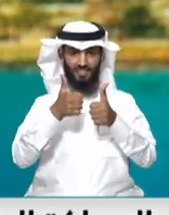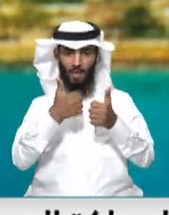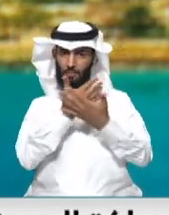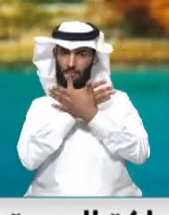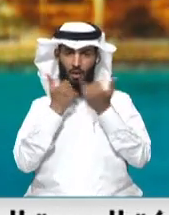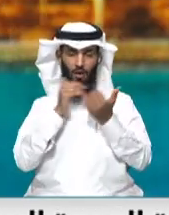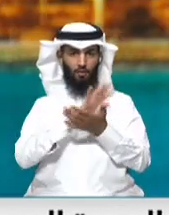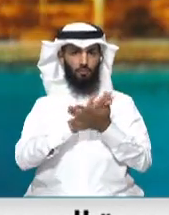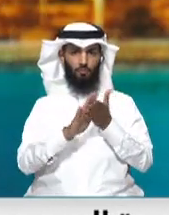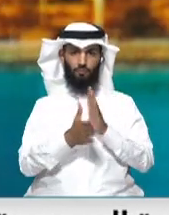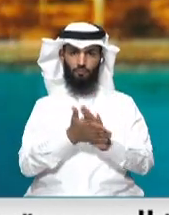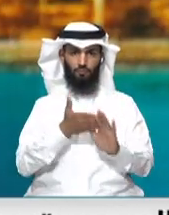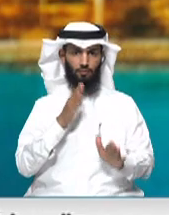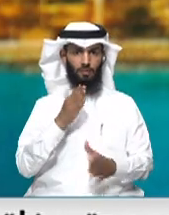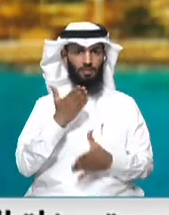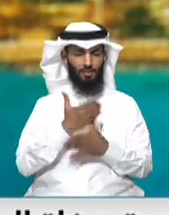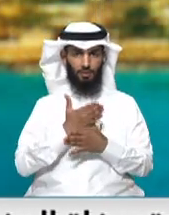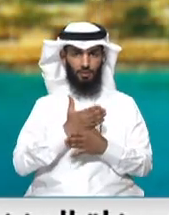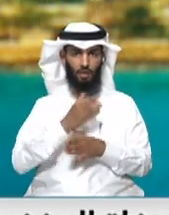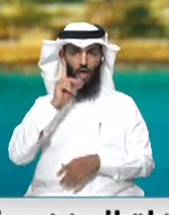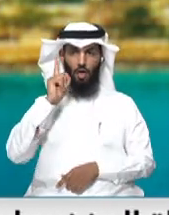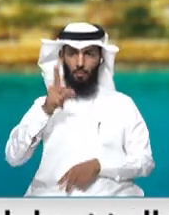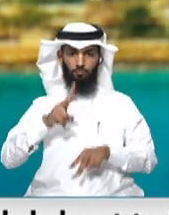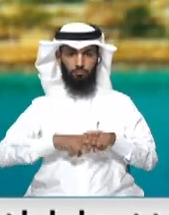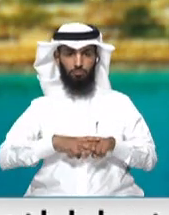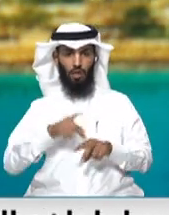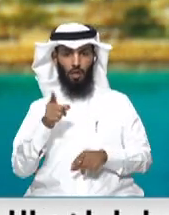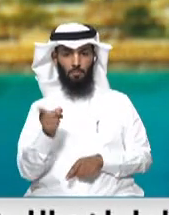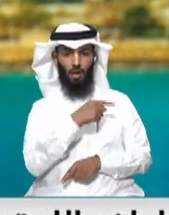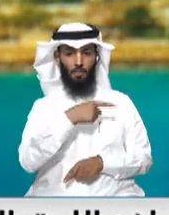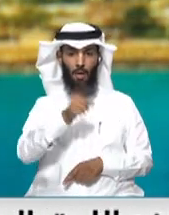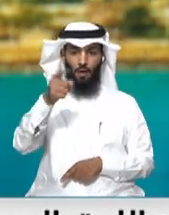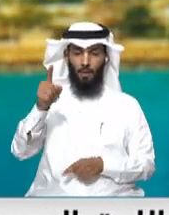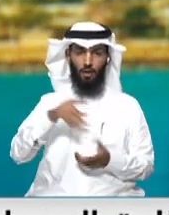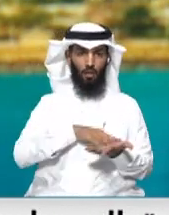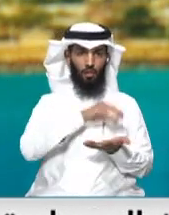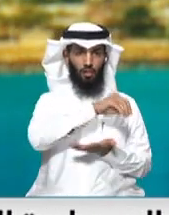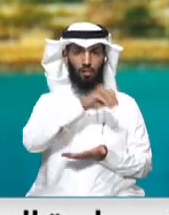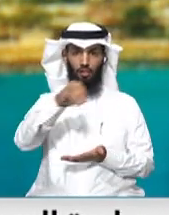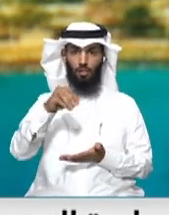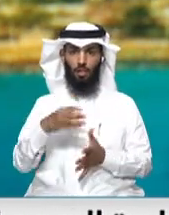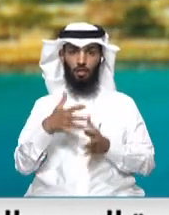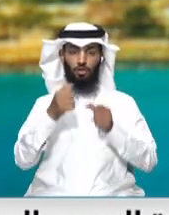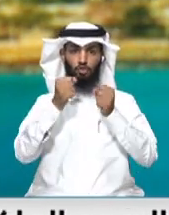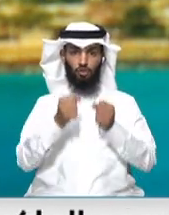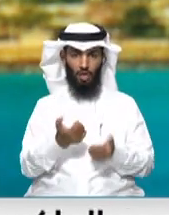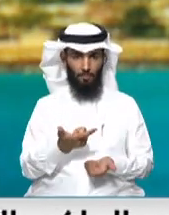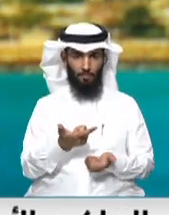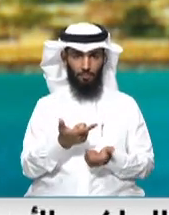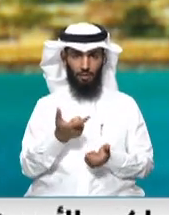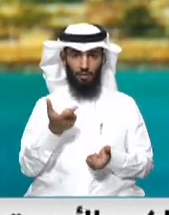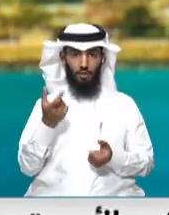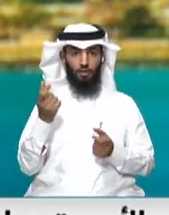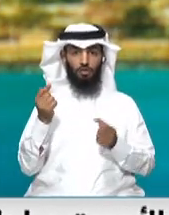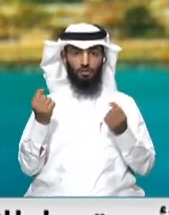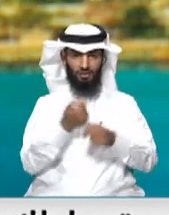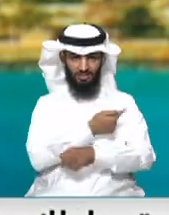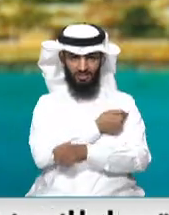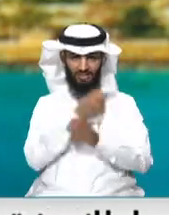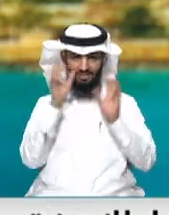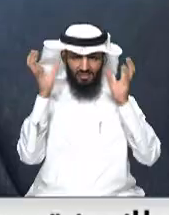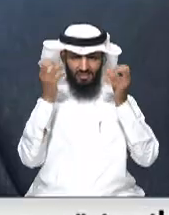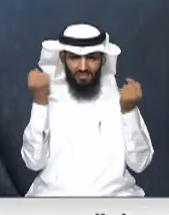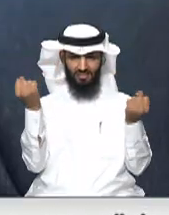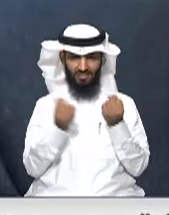الاخلاء الاسرائيليه في مدينه غزه تعيق بشكل كبير جهود اسعاف المصابين وشدد روسوس على